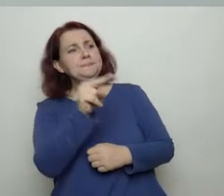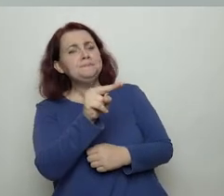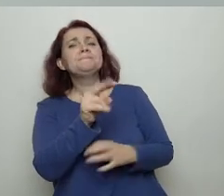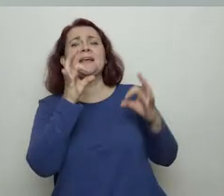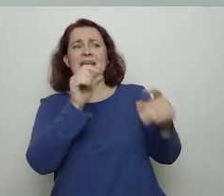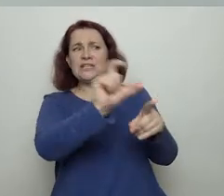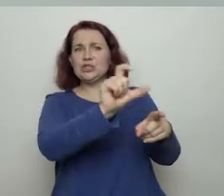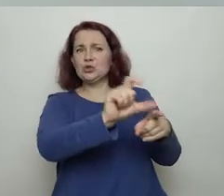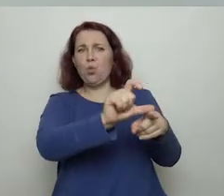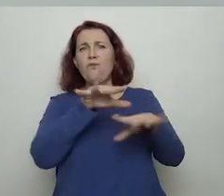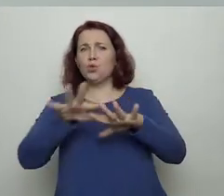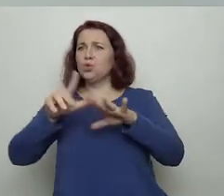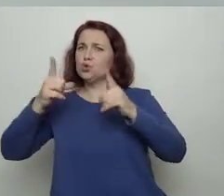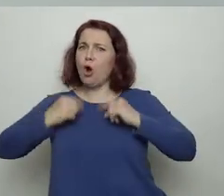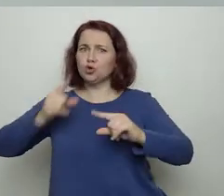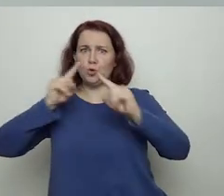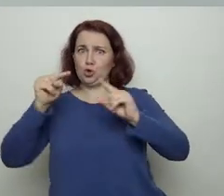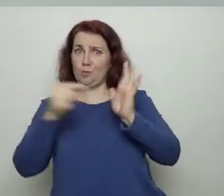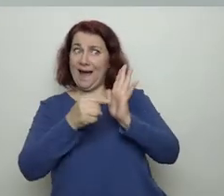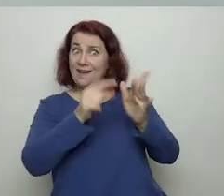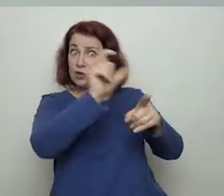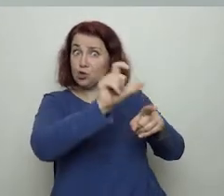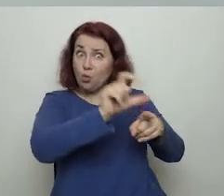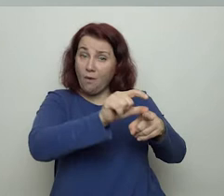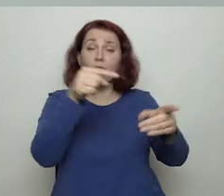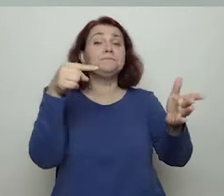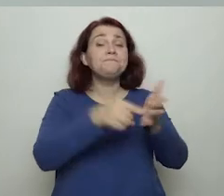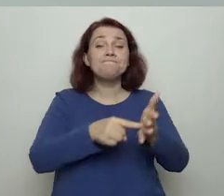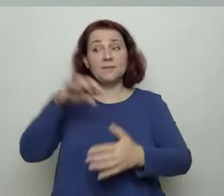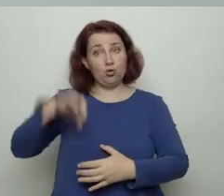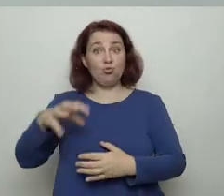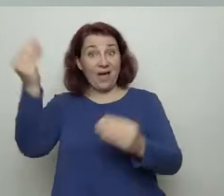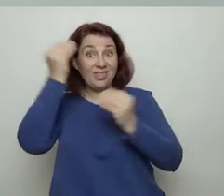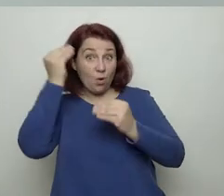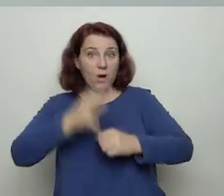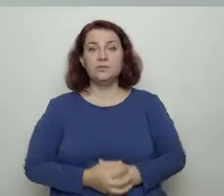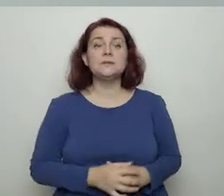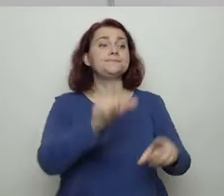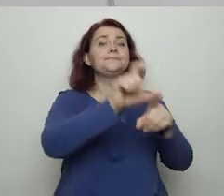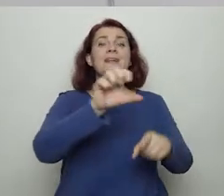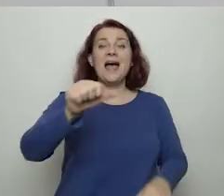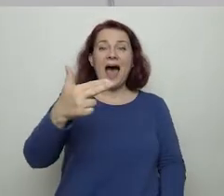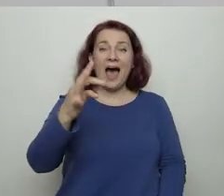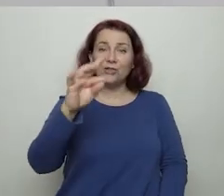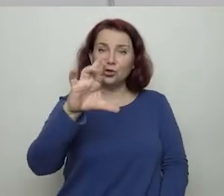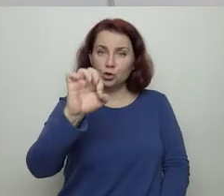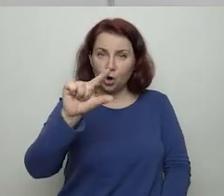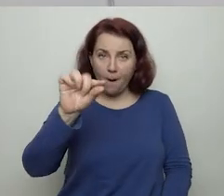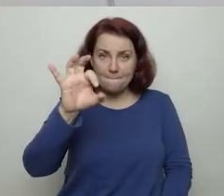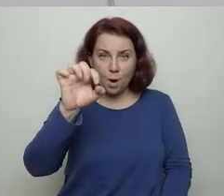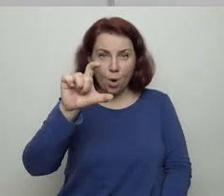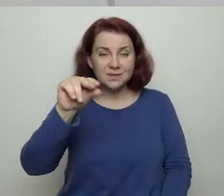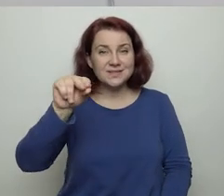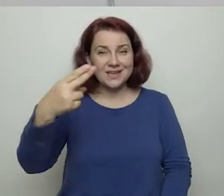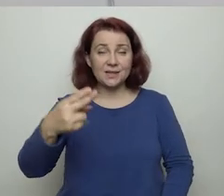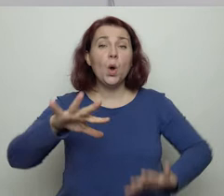tą szeroko komentowane Pojęcie które wciąż jest dyskutowane przez środowisko naukowców antropocen czyli